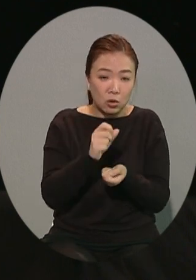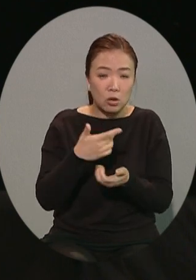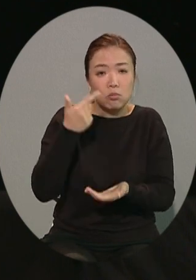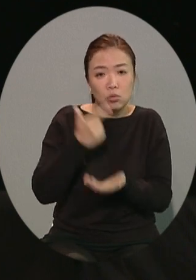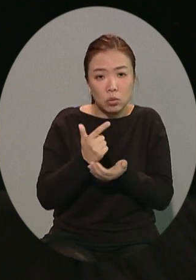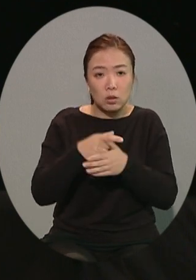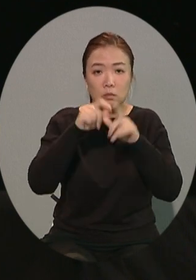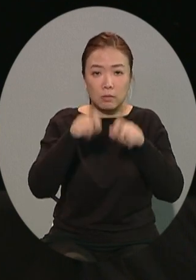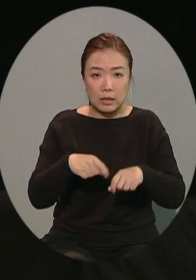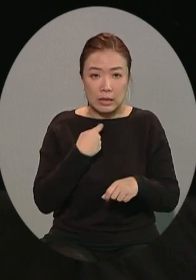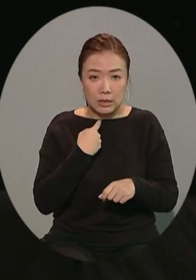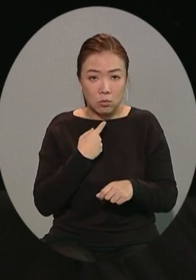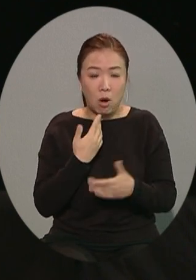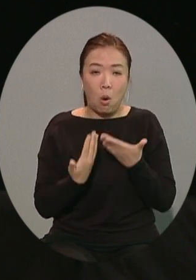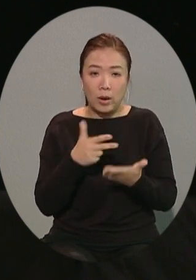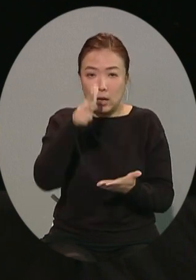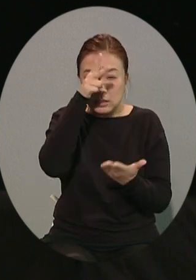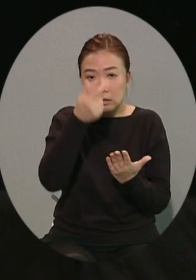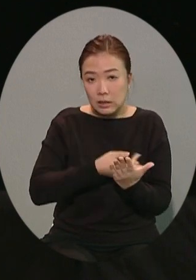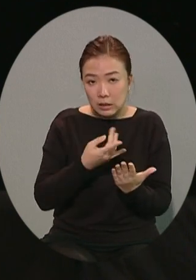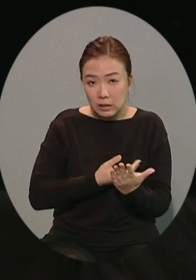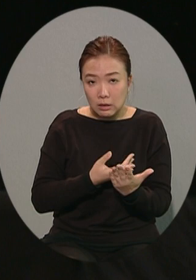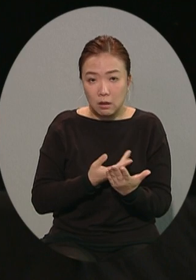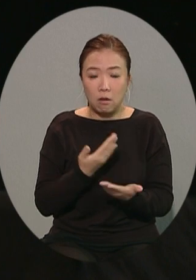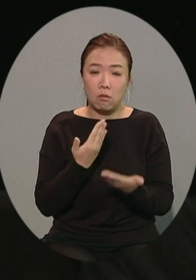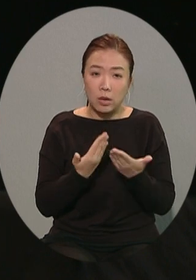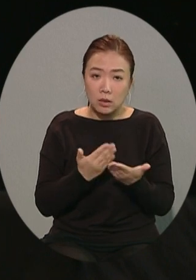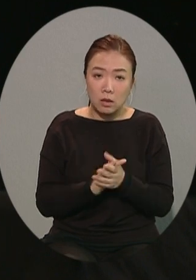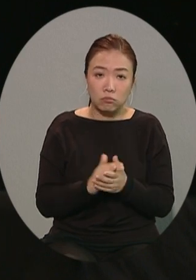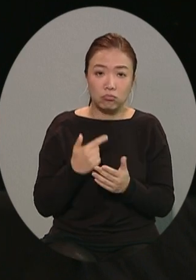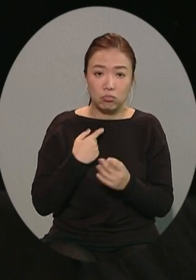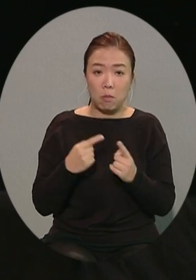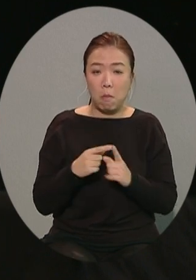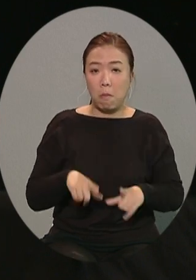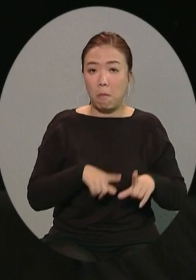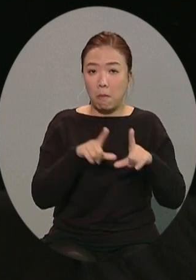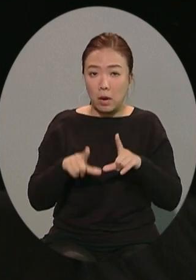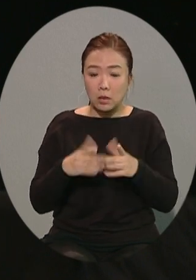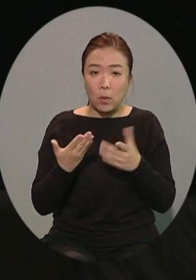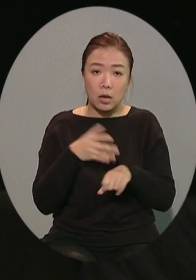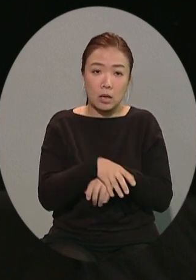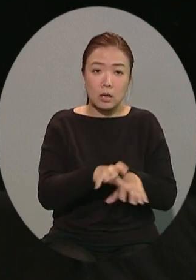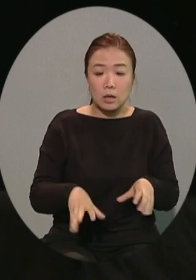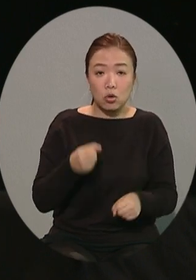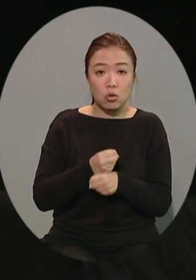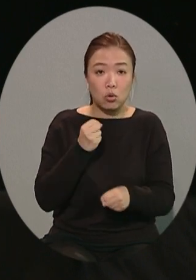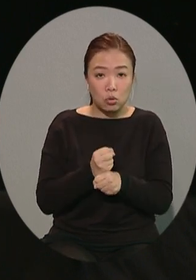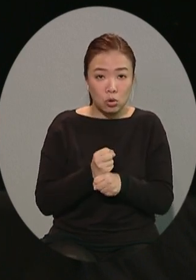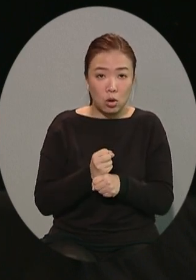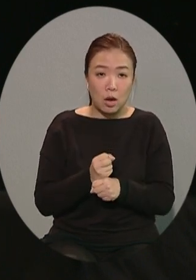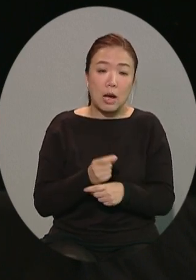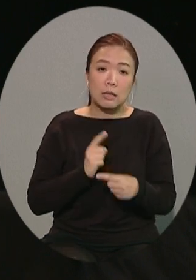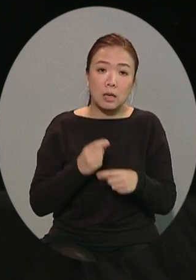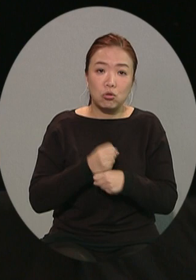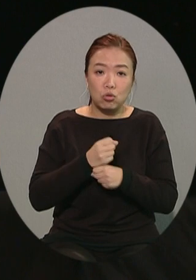問題，可能政制的問題、制度的問題，所以我們的民生又或者我哋社區工作先能夠繼續去做